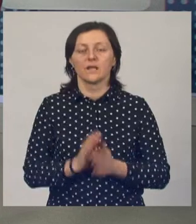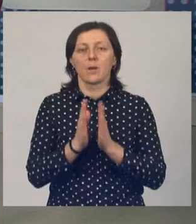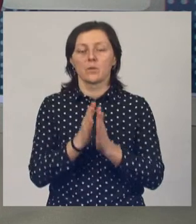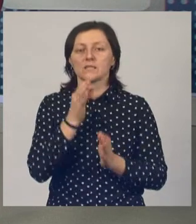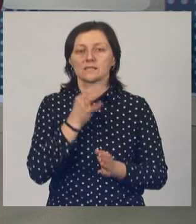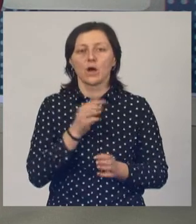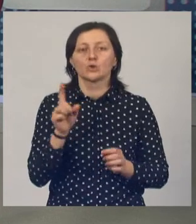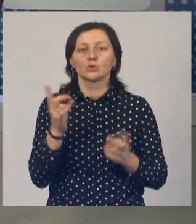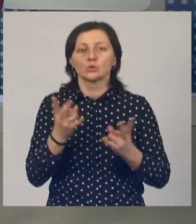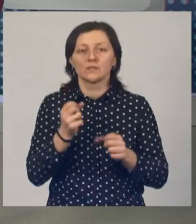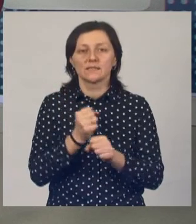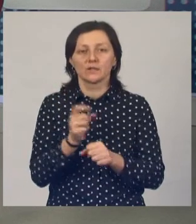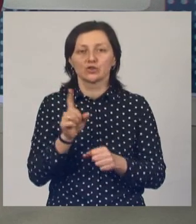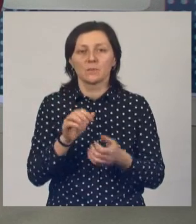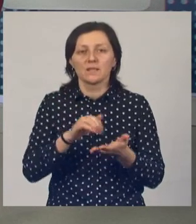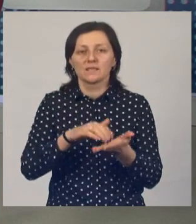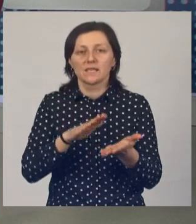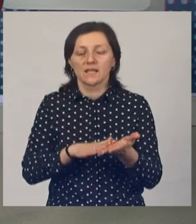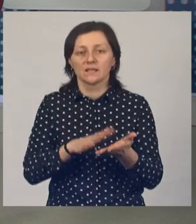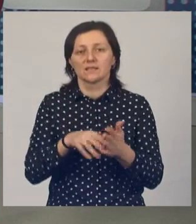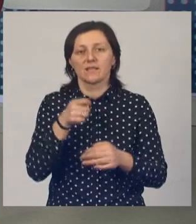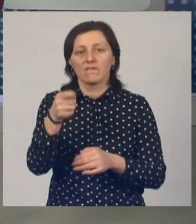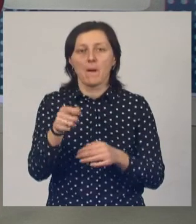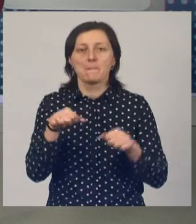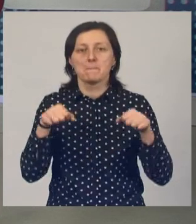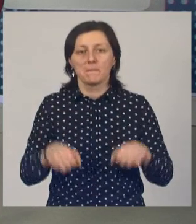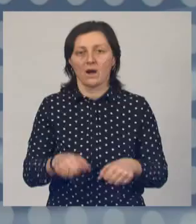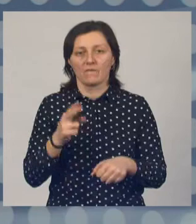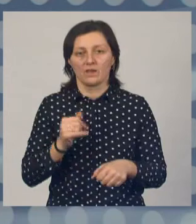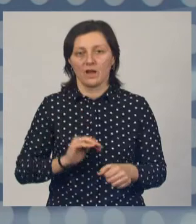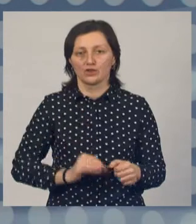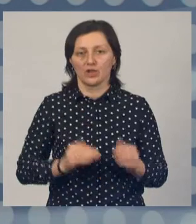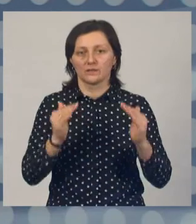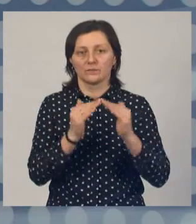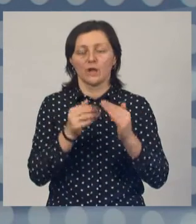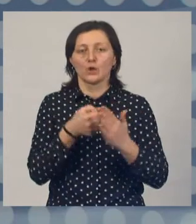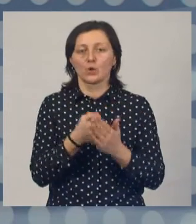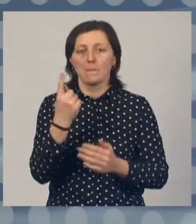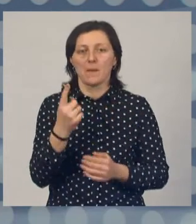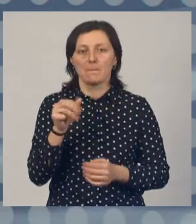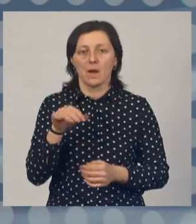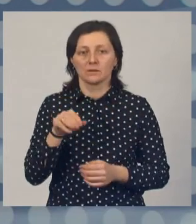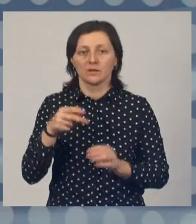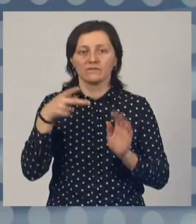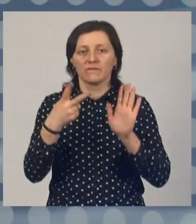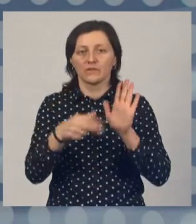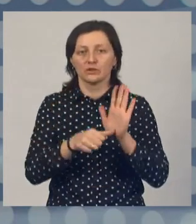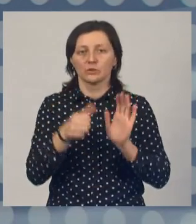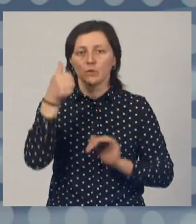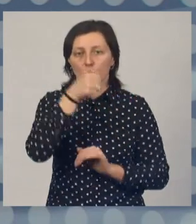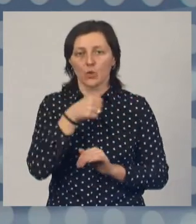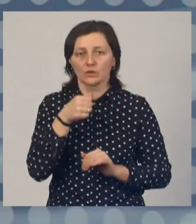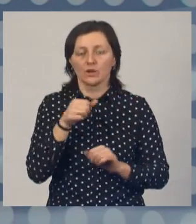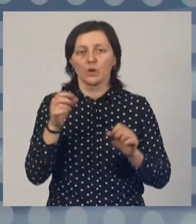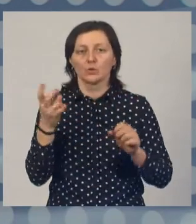что нужно сделать для того чтобы зарегистрировать право на фермерский частный дом до 1 марта 2026 года осуществить